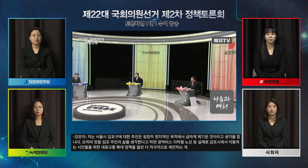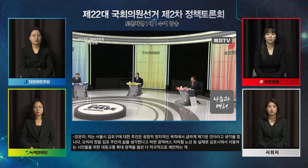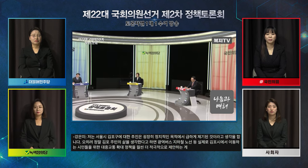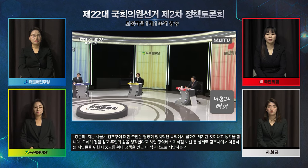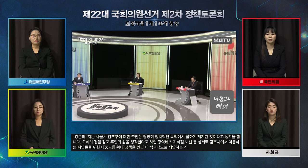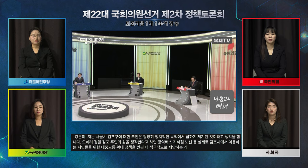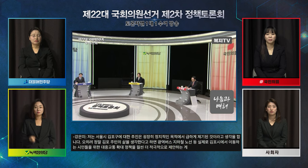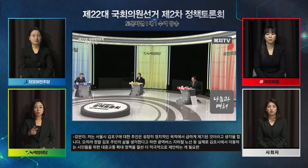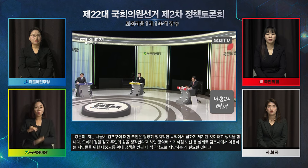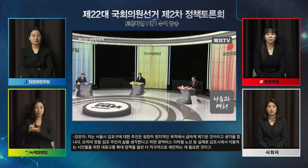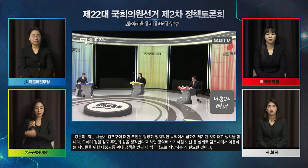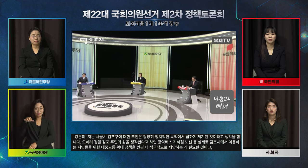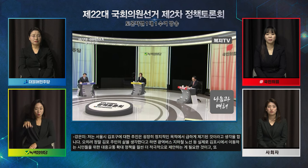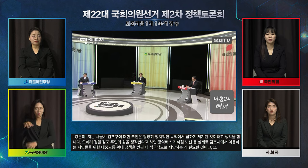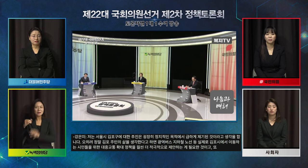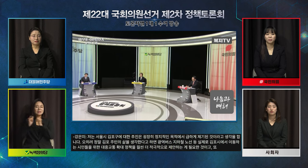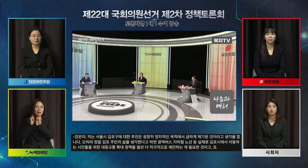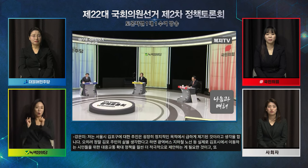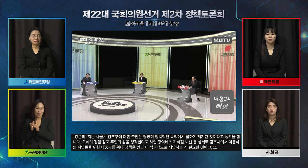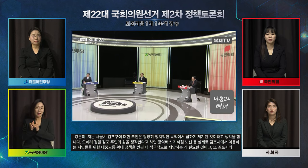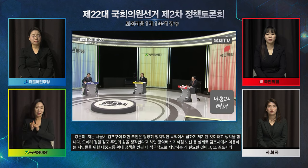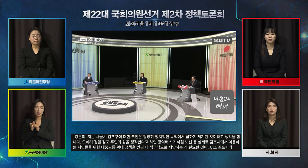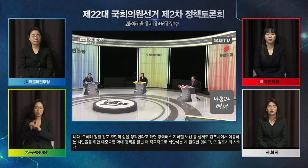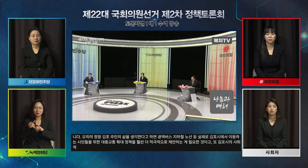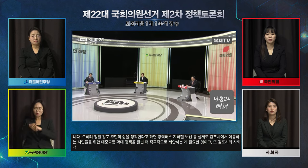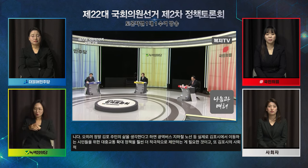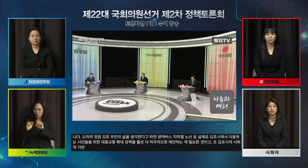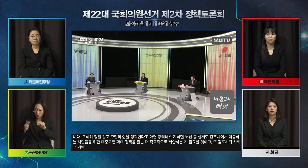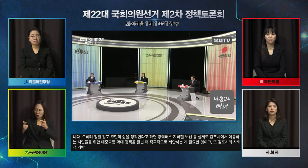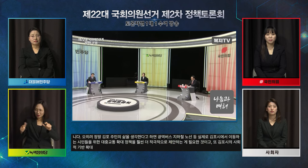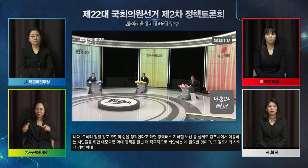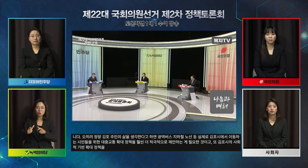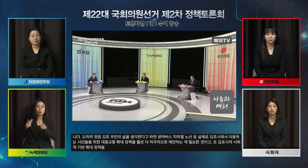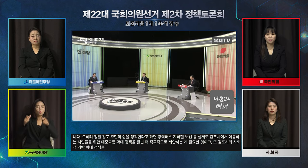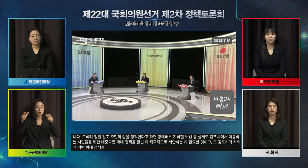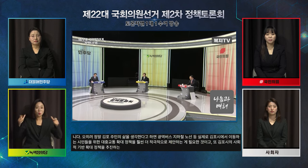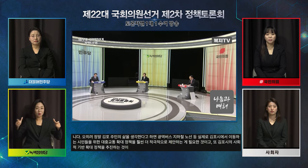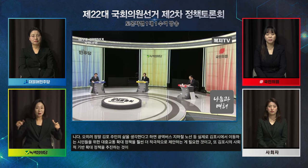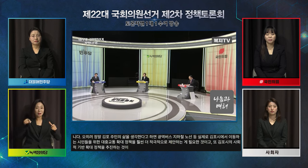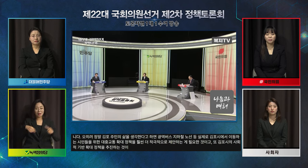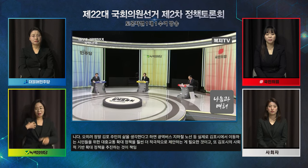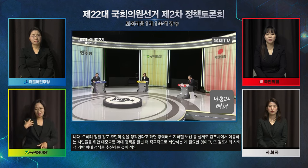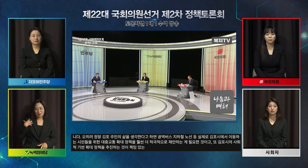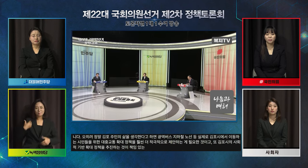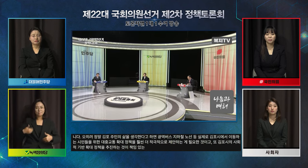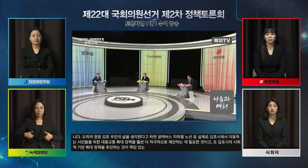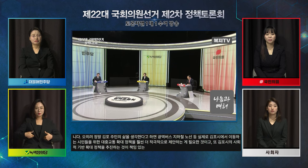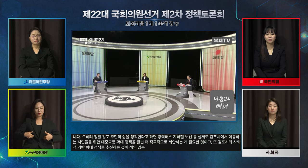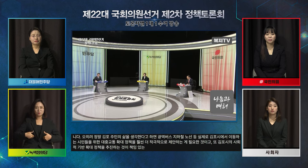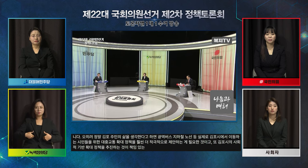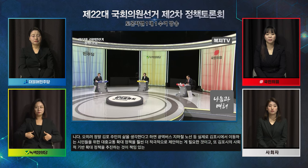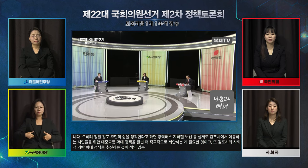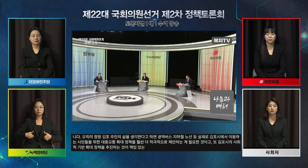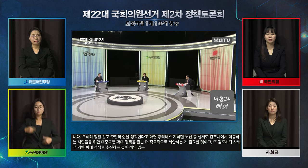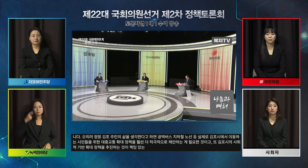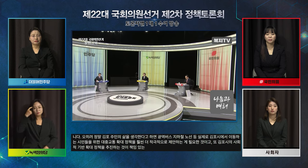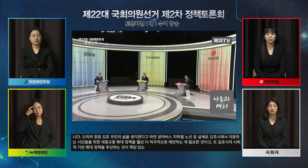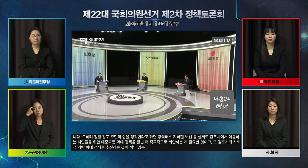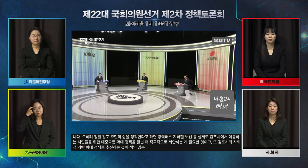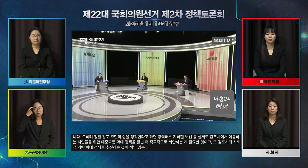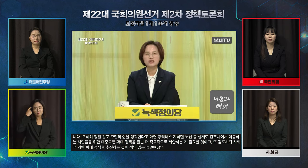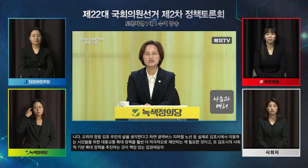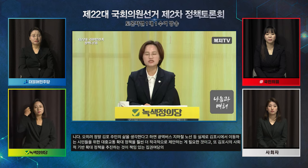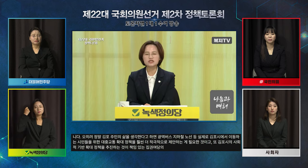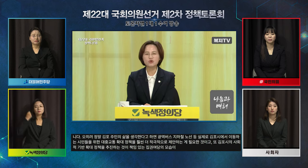또 김포시의 사회적 기반 확대 정책을 추진하는 것이 책임 있는 집권 여당의 모습이 아닌가 이렇게 생각을